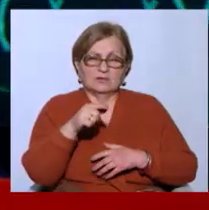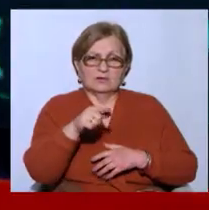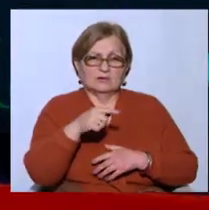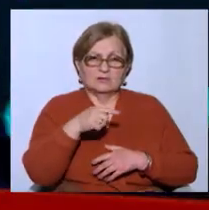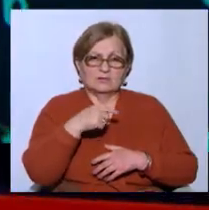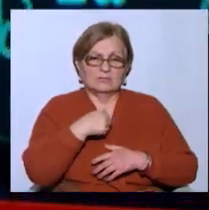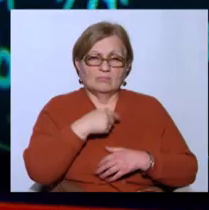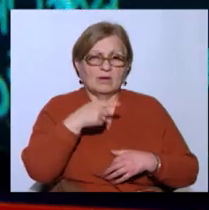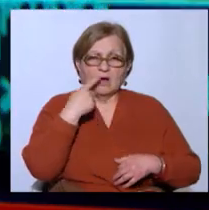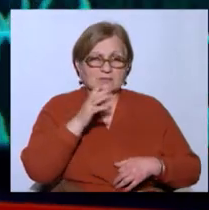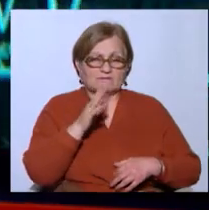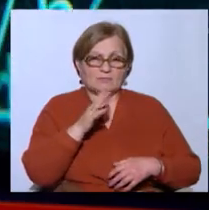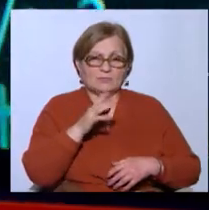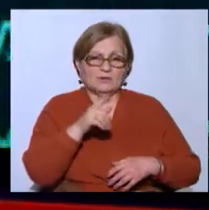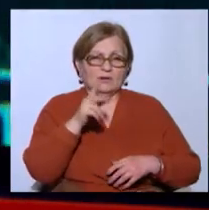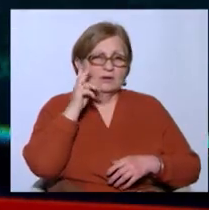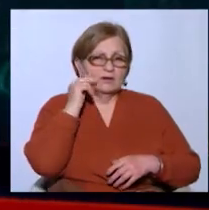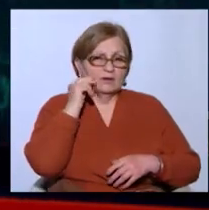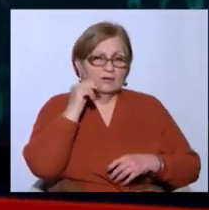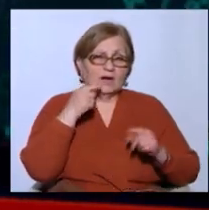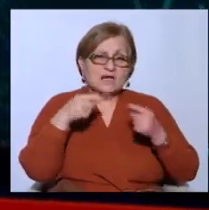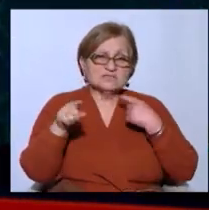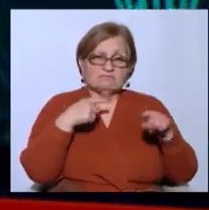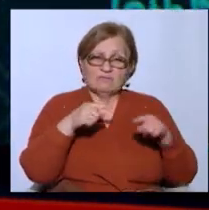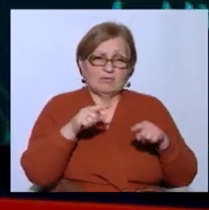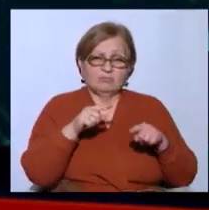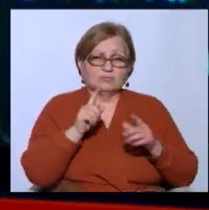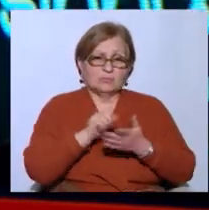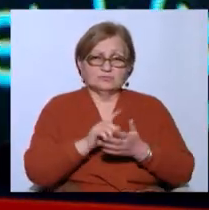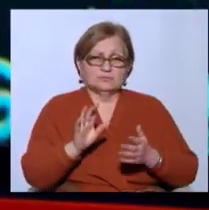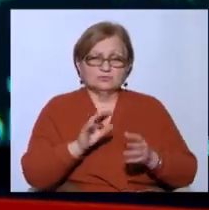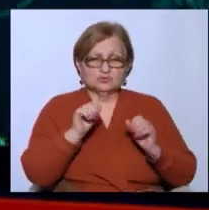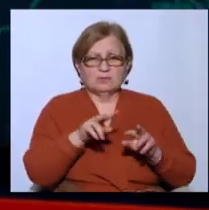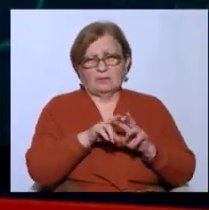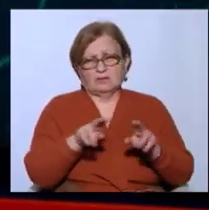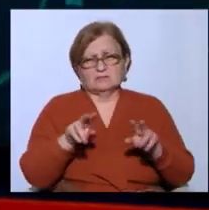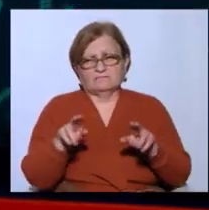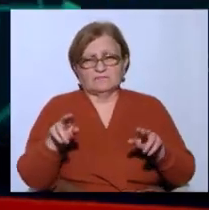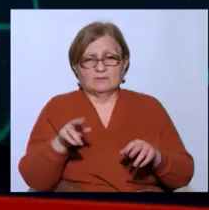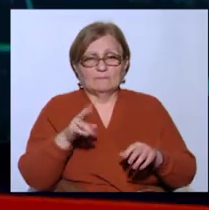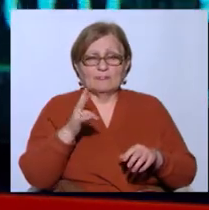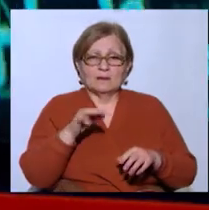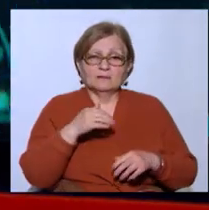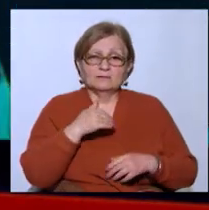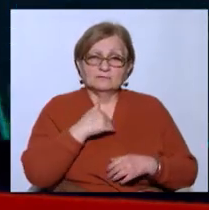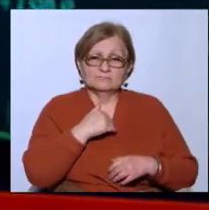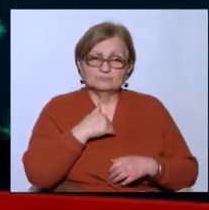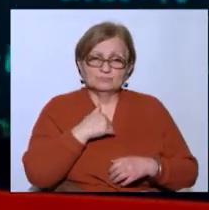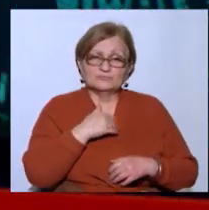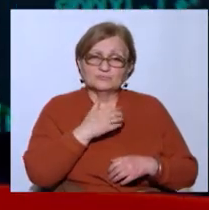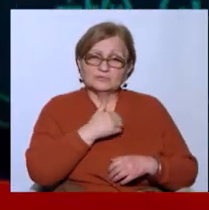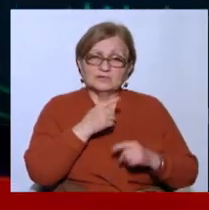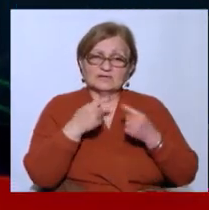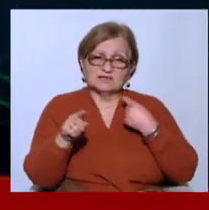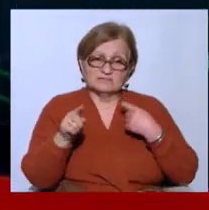არ მაქვს მითითებული ის, რომ რიცხვები უნდა იყოს განსხვავებული. ამ შემთხვევაში შეიძლება იყოს ერთი და იგივე რიცხვი, მაგრამ თუ ჩვენ გვინდა რომ იყოს განსხვავებული